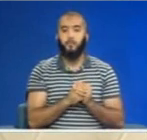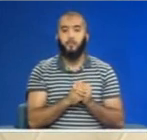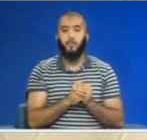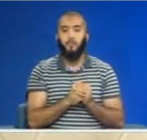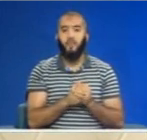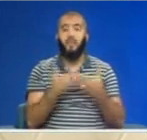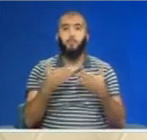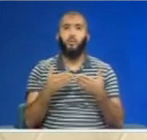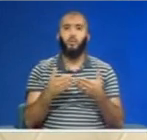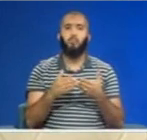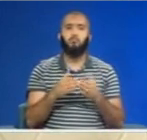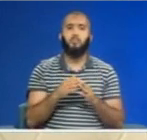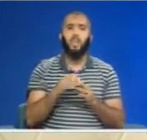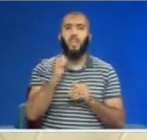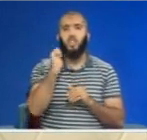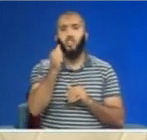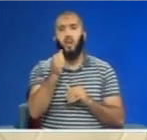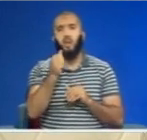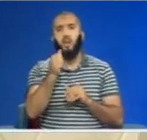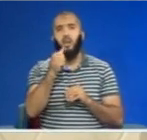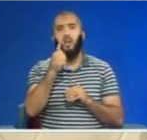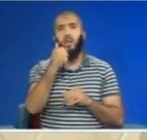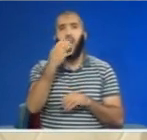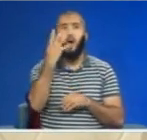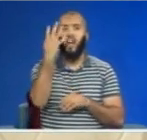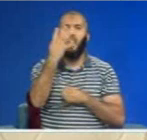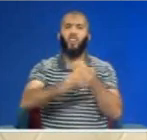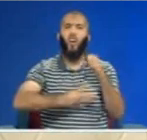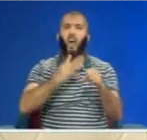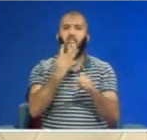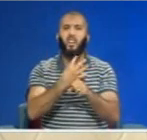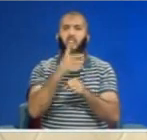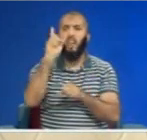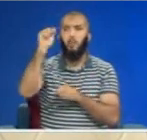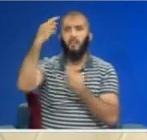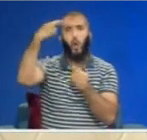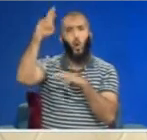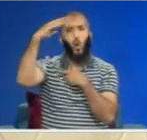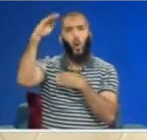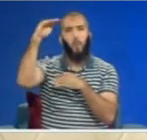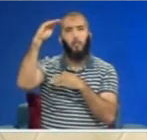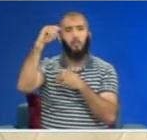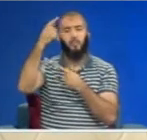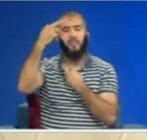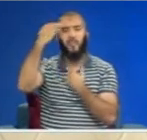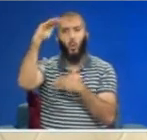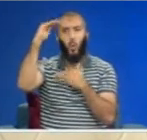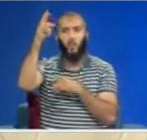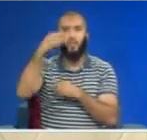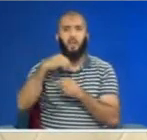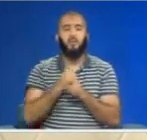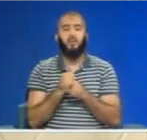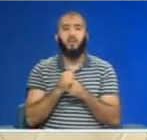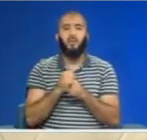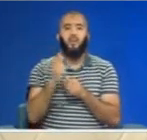الآن التقويم الشمسي في كل 4 سنوات عندهم سنة كابسة، يعني فبراير يصير فيه 29. كيف يعني